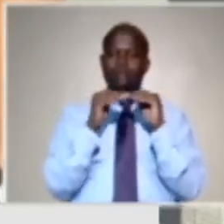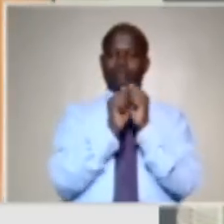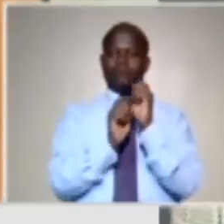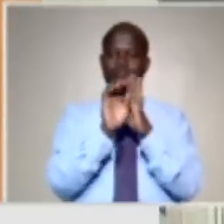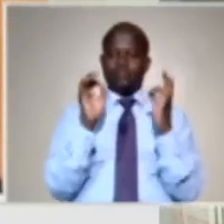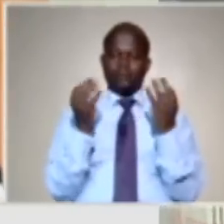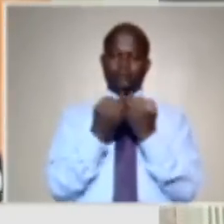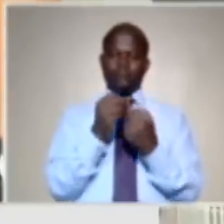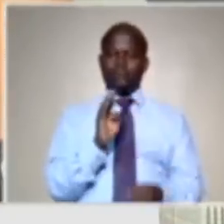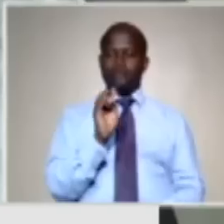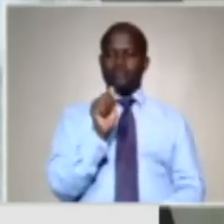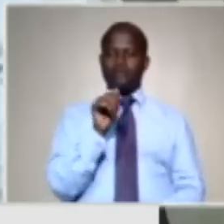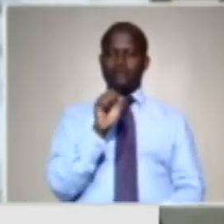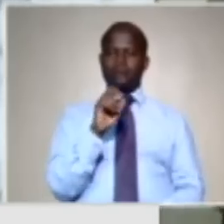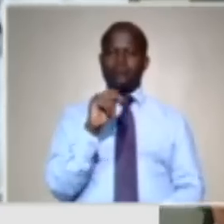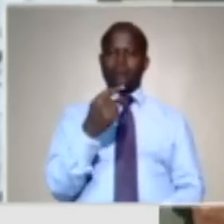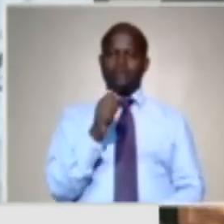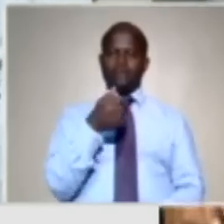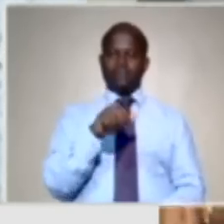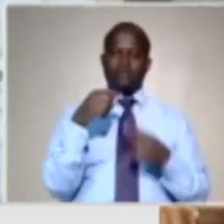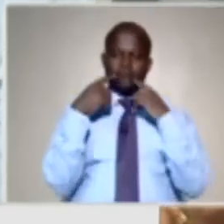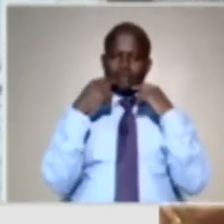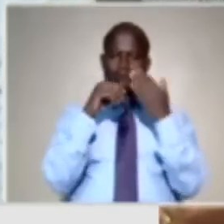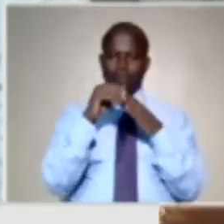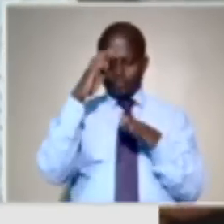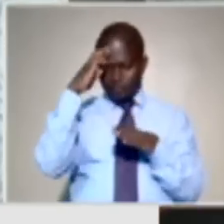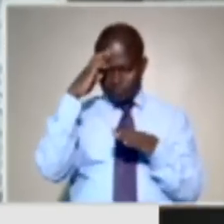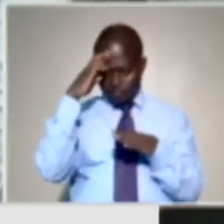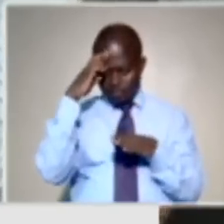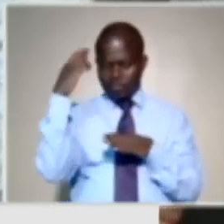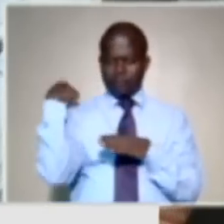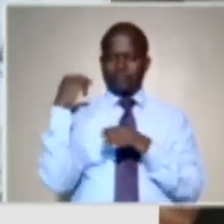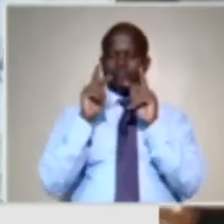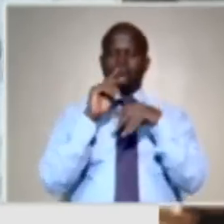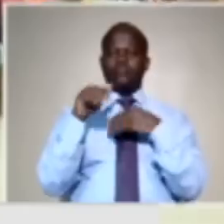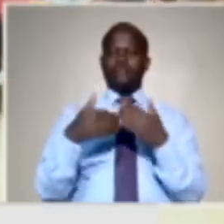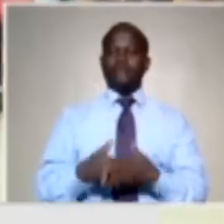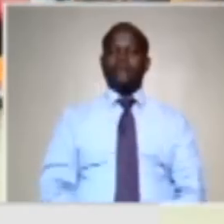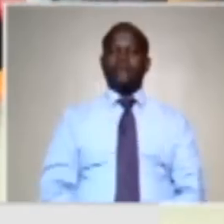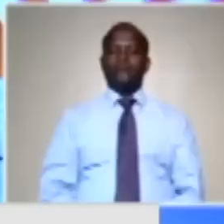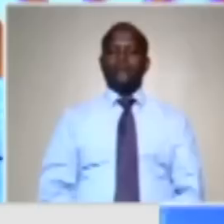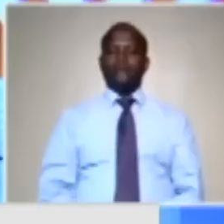n'Iterambere ry'Umuryango Bayisenge Jeannette we yavuze ko kwibuka ari inshingano ya buri wese.